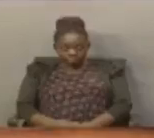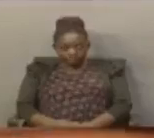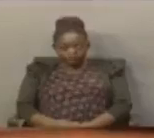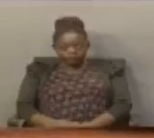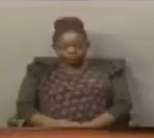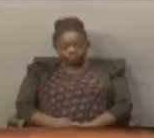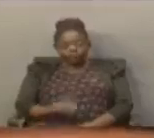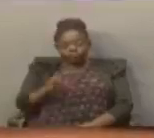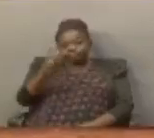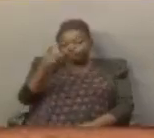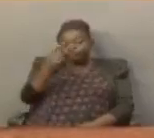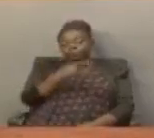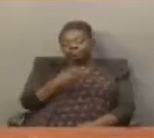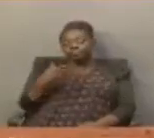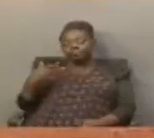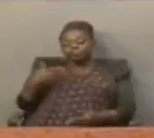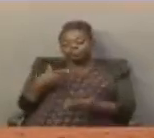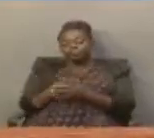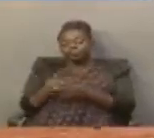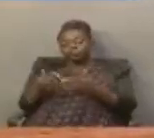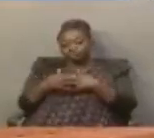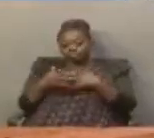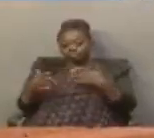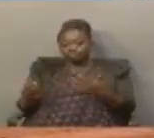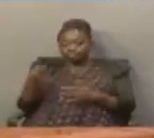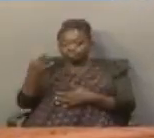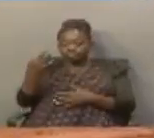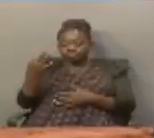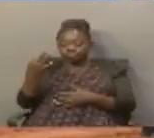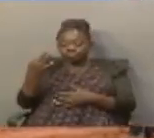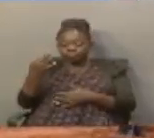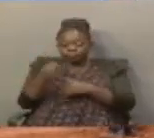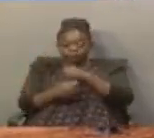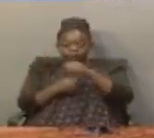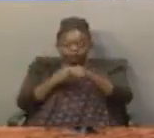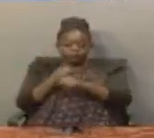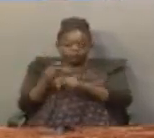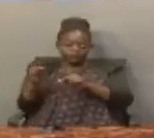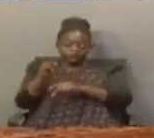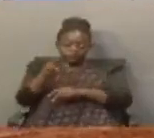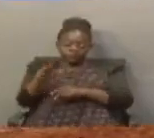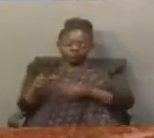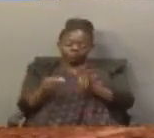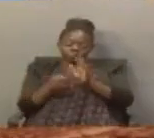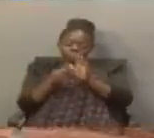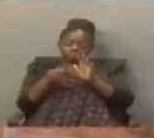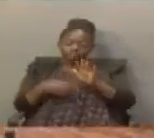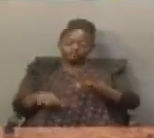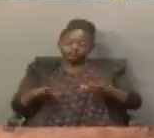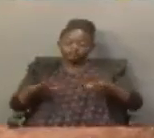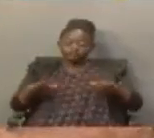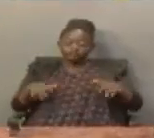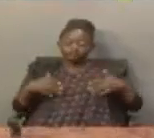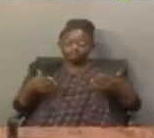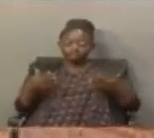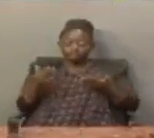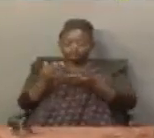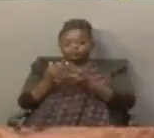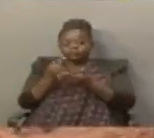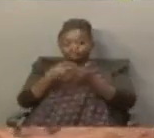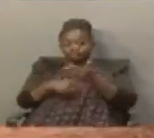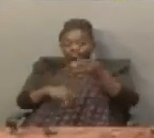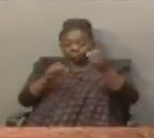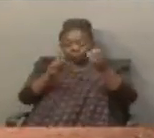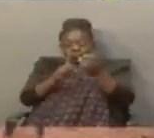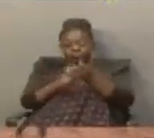Kunaku n'olwokubiri bukyanga nsalo ziggulwawo oluvannyuma lw'emyaka 3 abantu mu kitundu balaze essanyu olw'ekituukiddwako. Honest Tuhinduka omu ku bakola